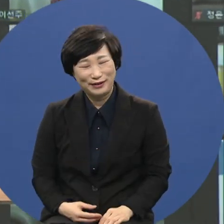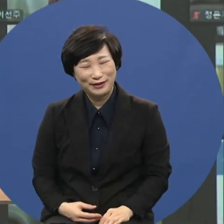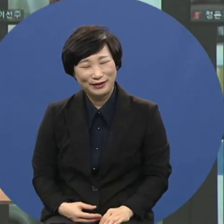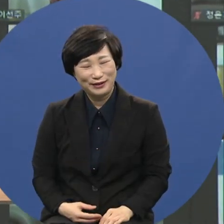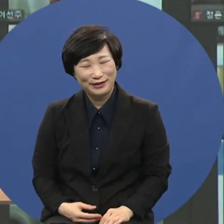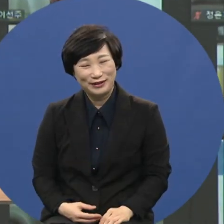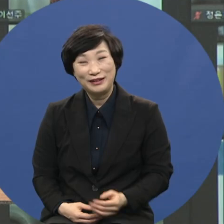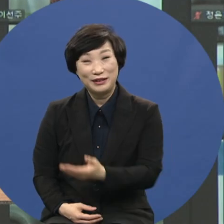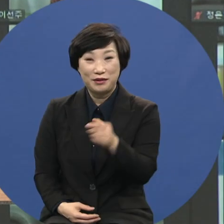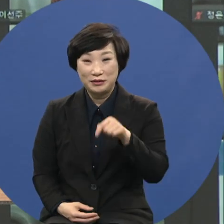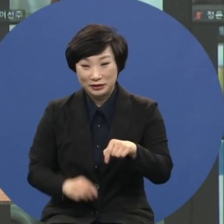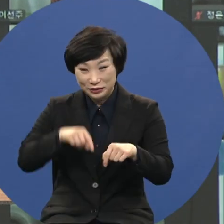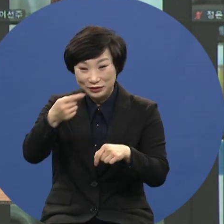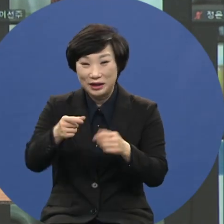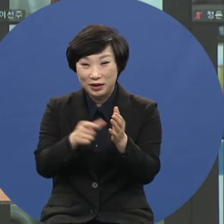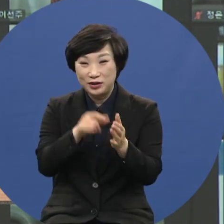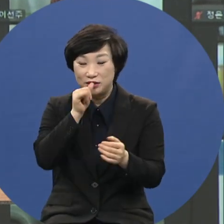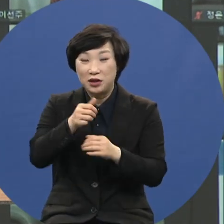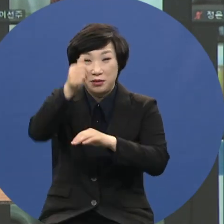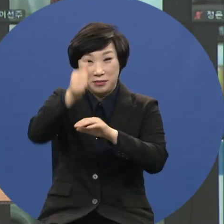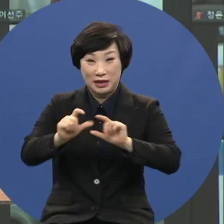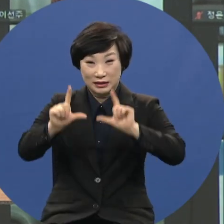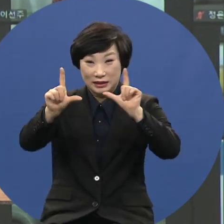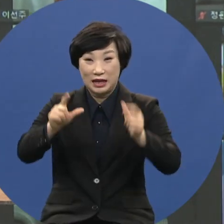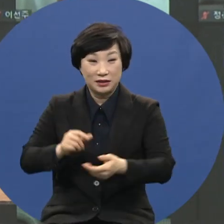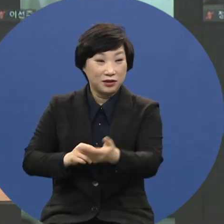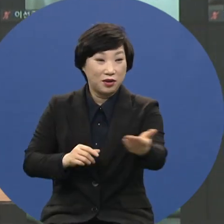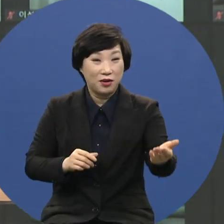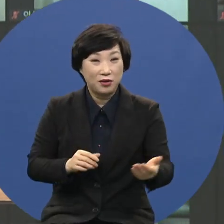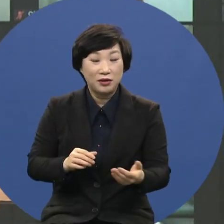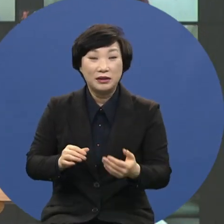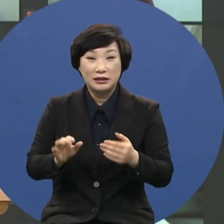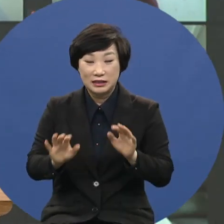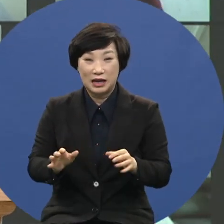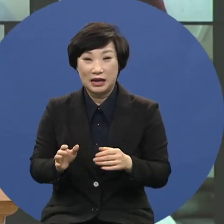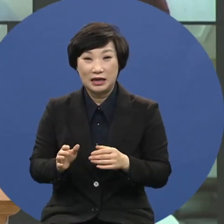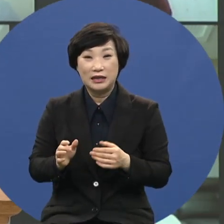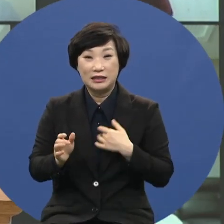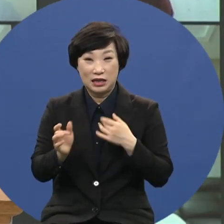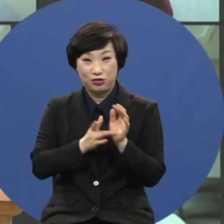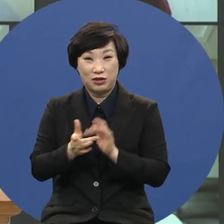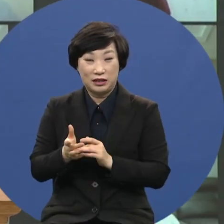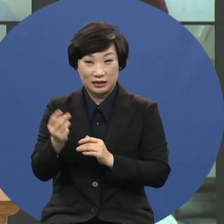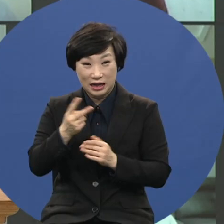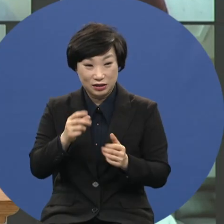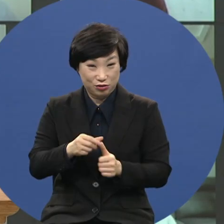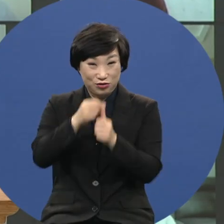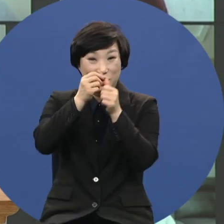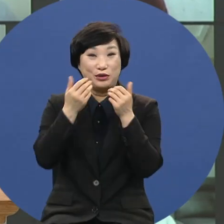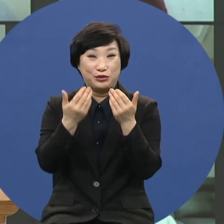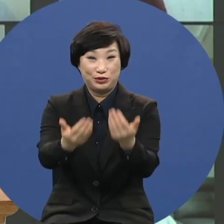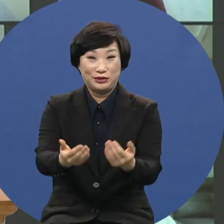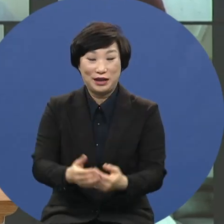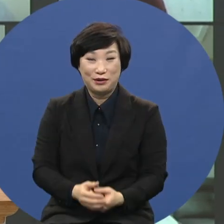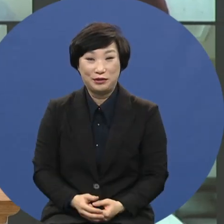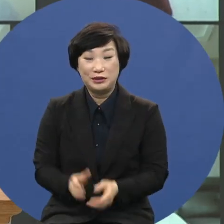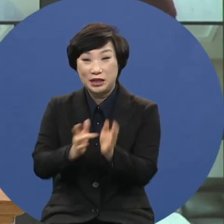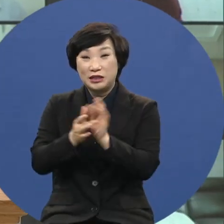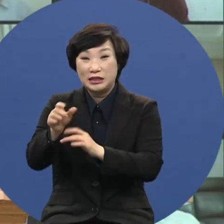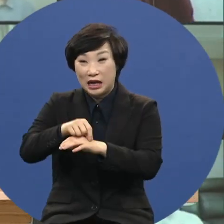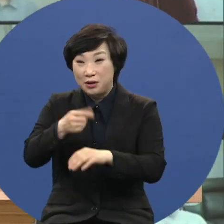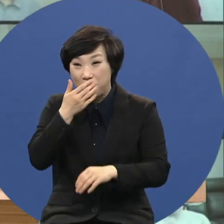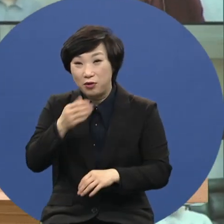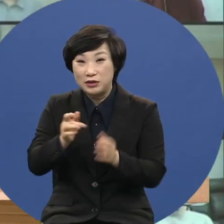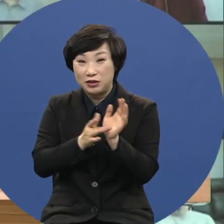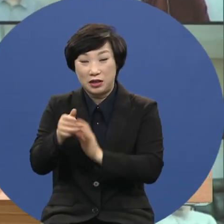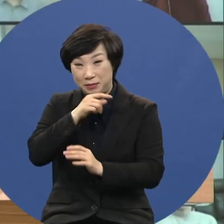여기도 뭐라고 말씀하셨느냐? 마지막 날에 내가 그를 살리시리. 그 살을 먹고 피를